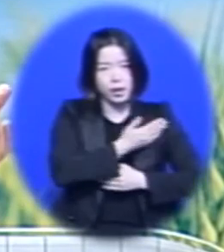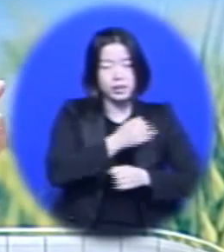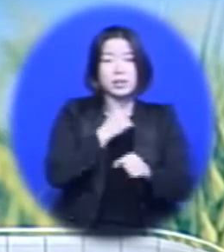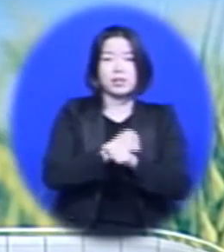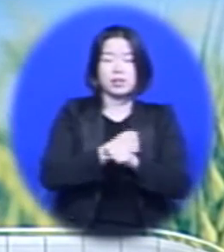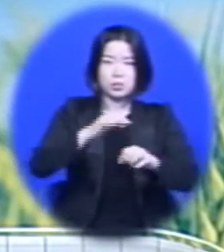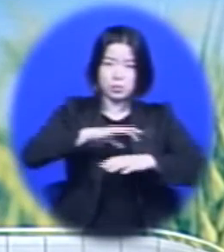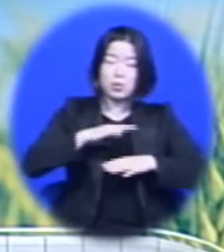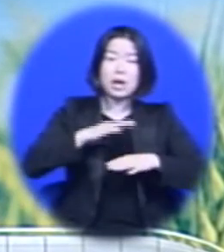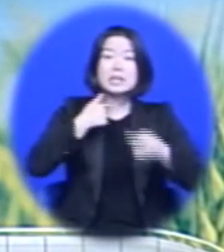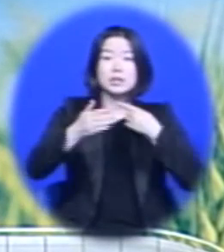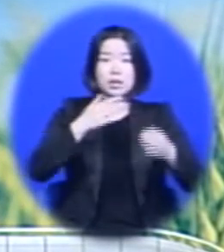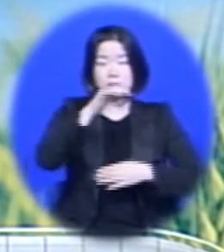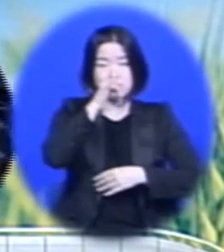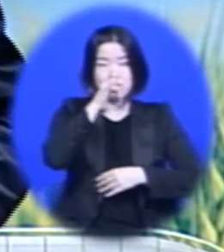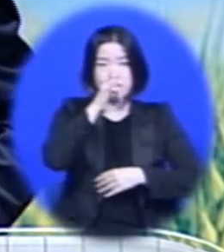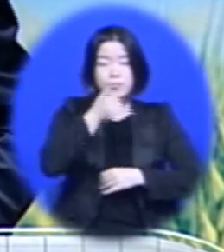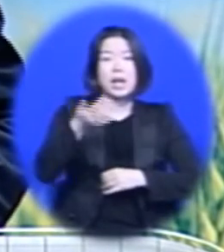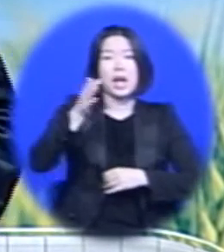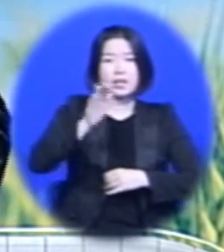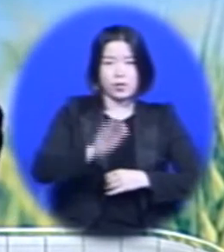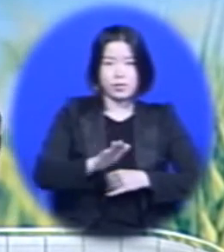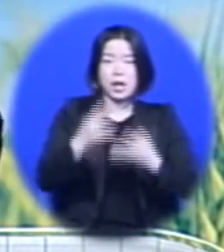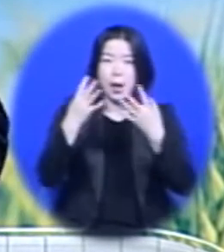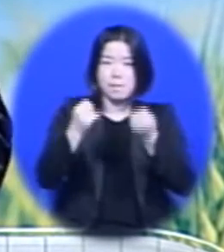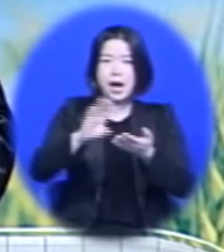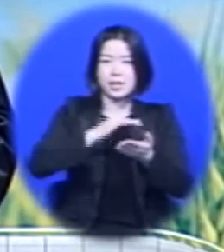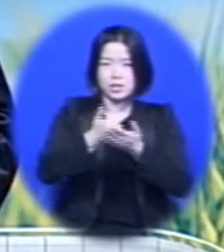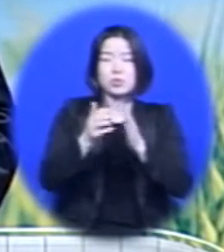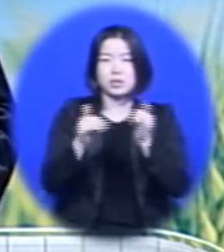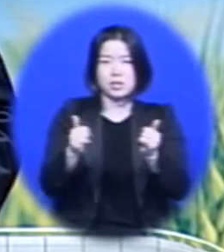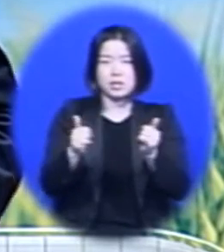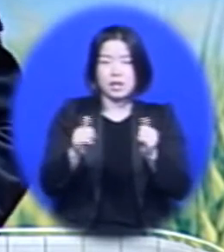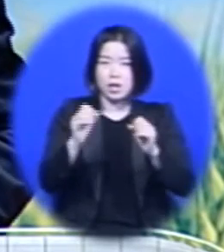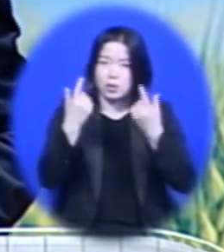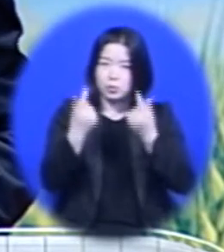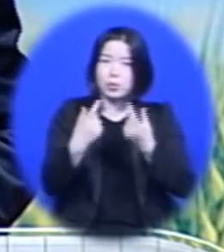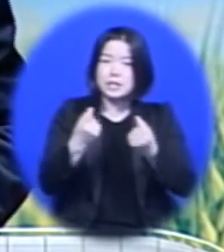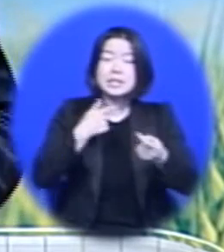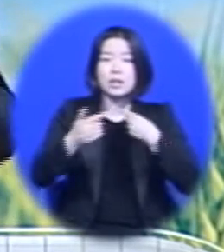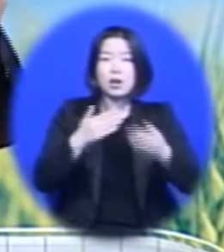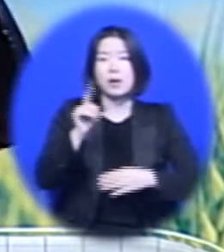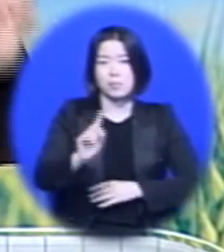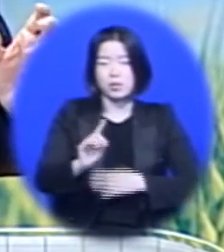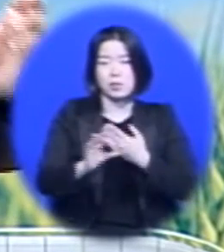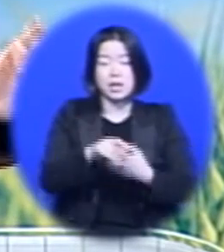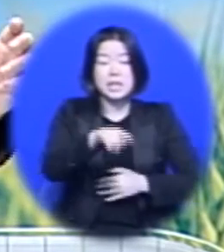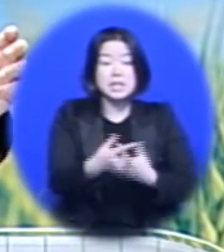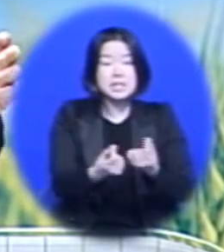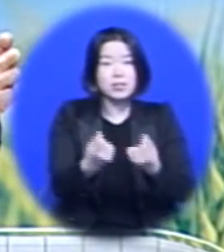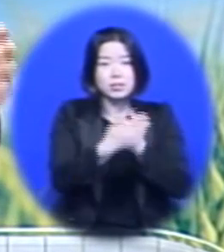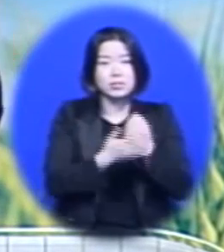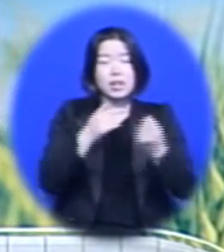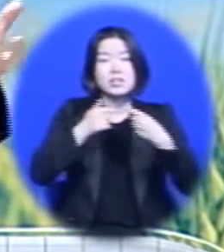체험들을 합니다. 그런데 많은 그리스도인들이 공통적으로 경험하는 것은 이런 은혜의